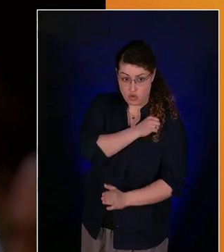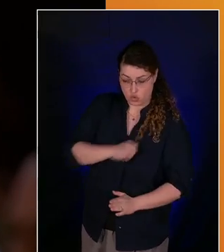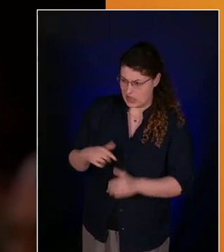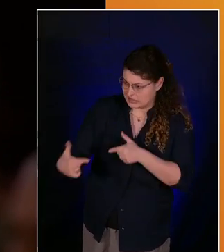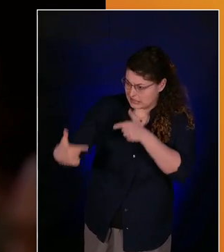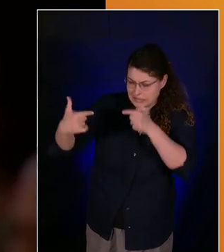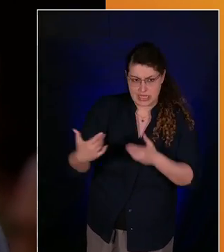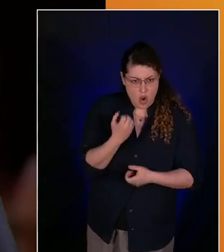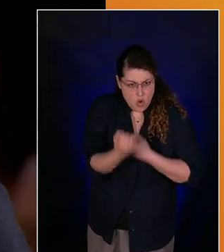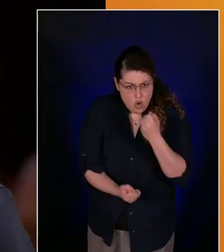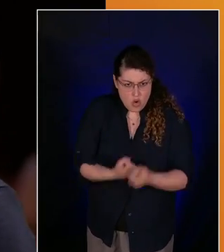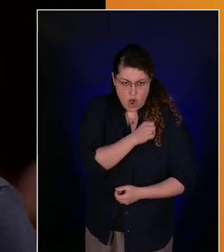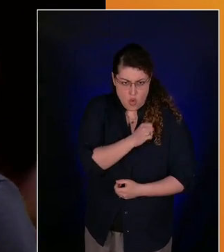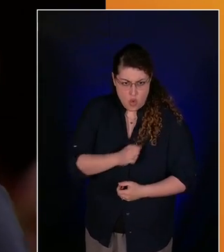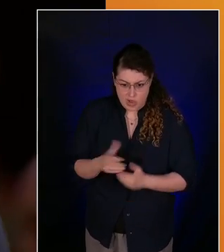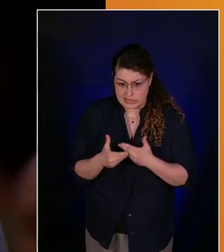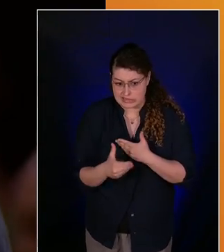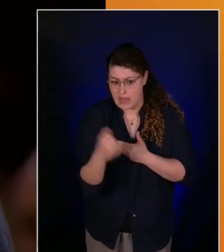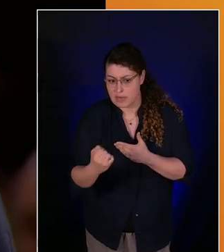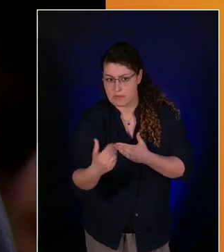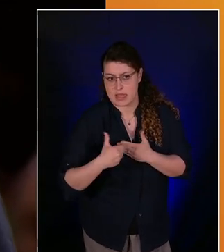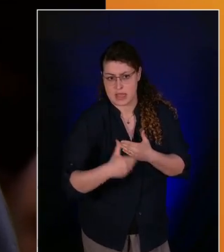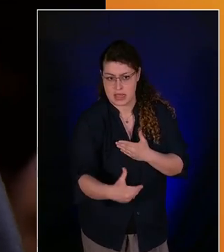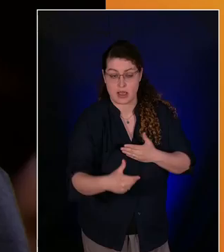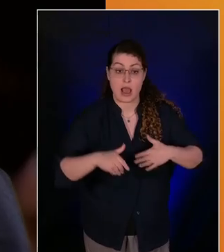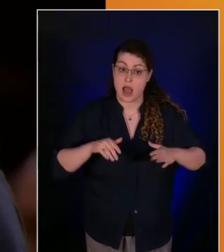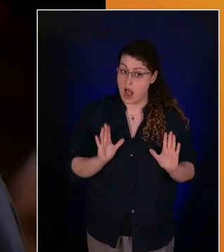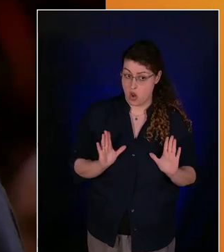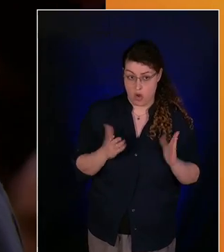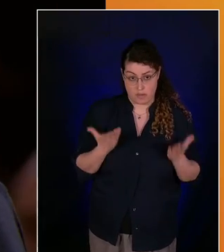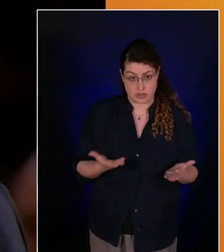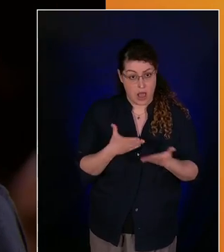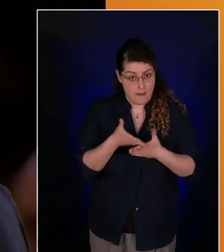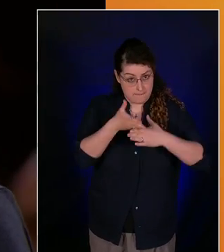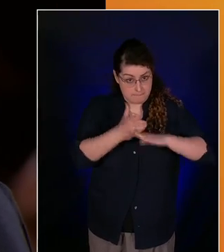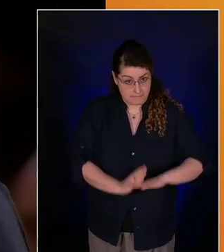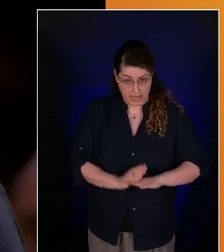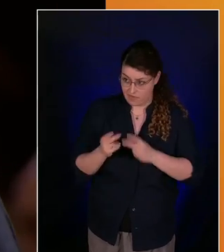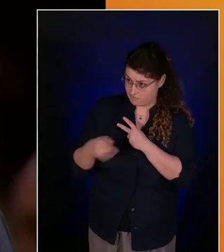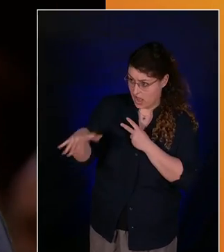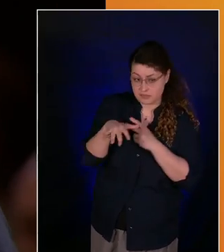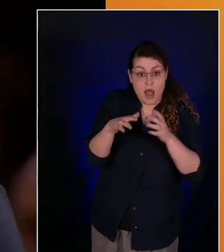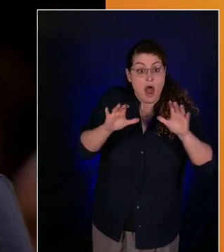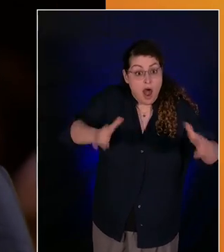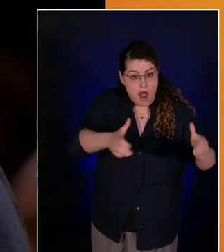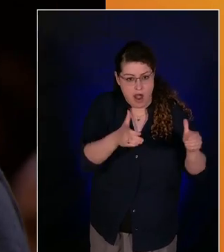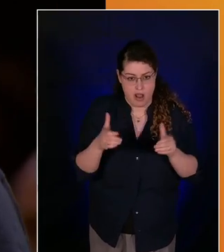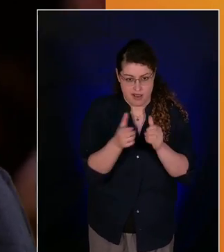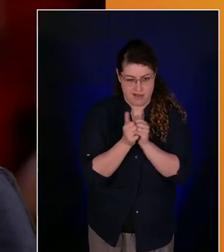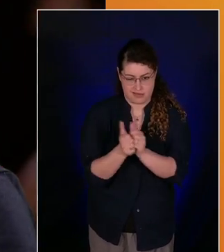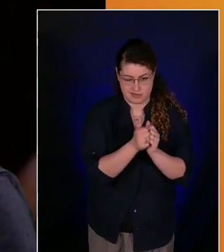malheureusement ça ne va pas aller en sarrangement alors autant se préparer à faire face ensemble